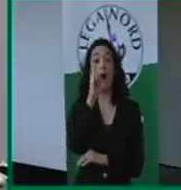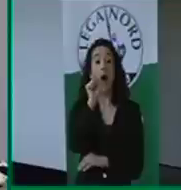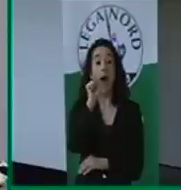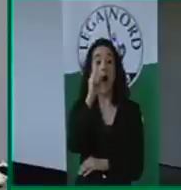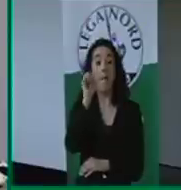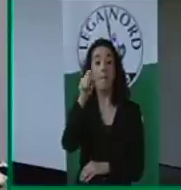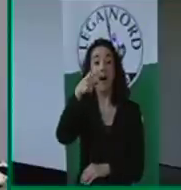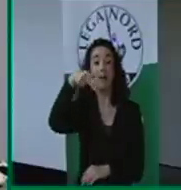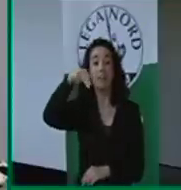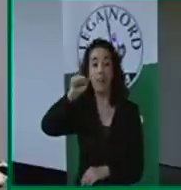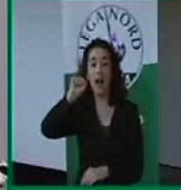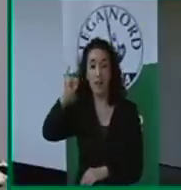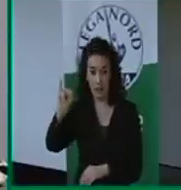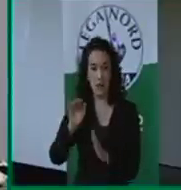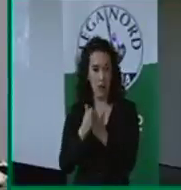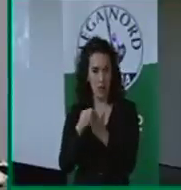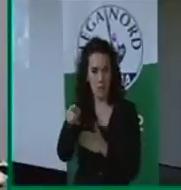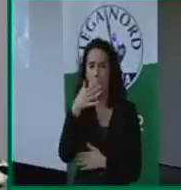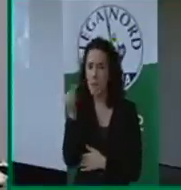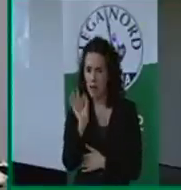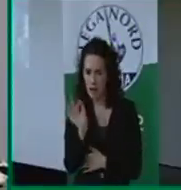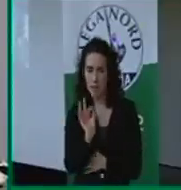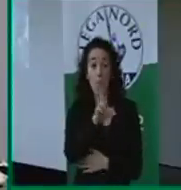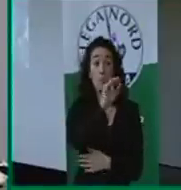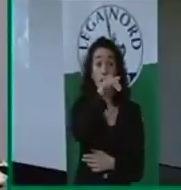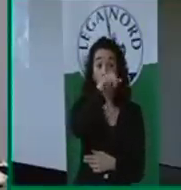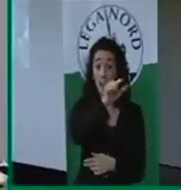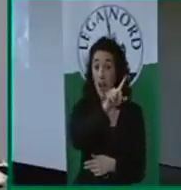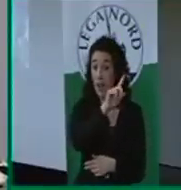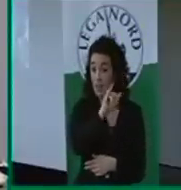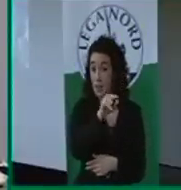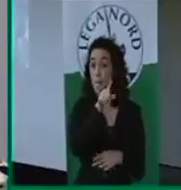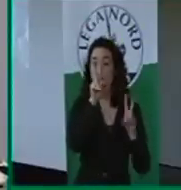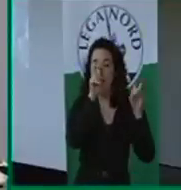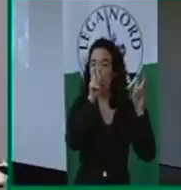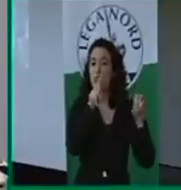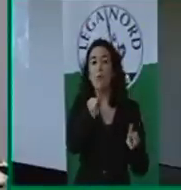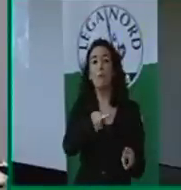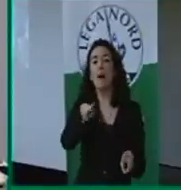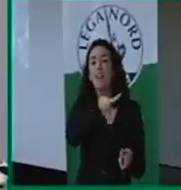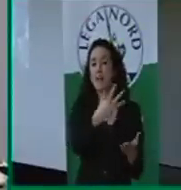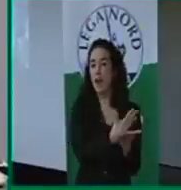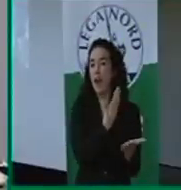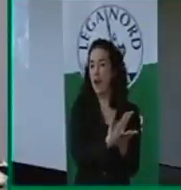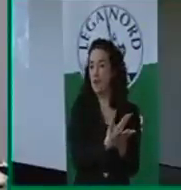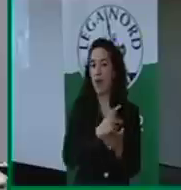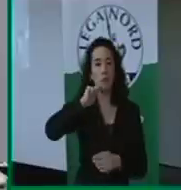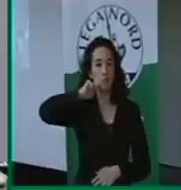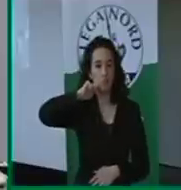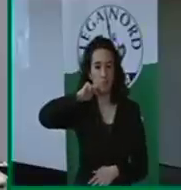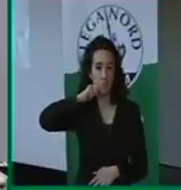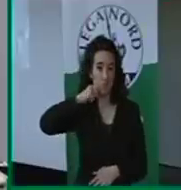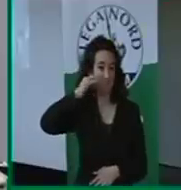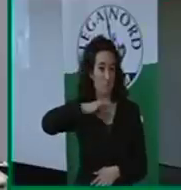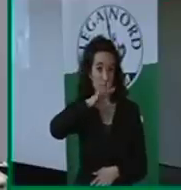libro abbiamo con noi Aldi che sulla Padania ci ha raccontato tante cose interessanti bisogna metterci anche un po' di impegno